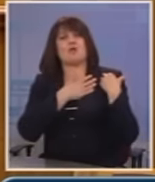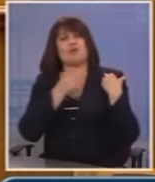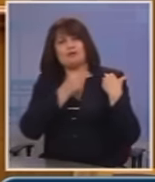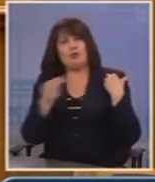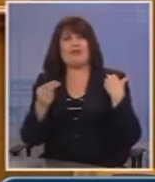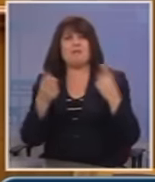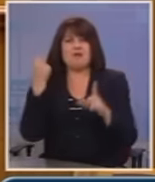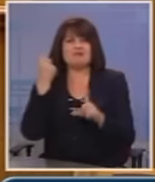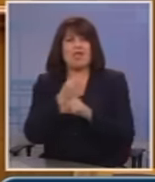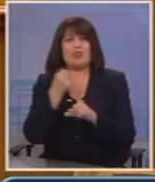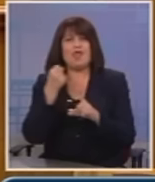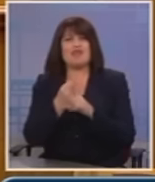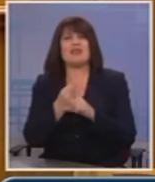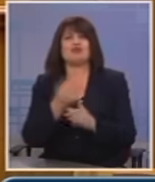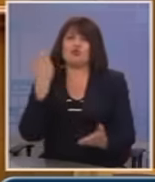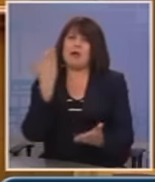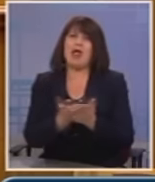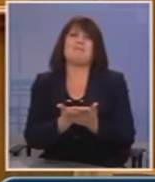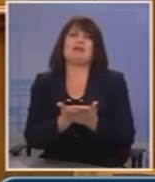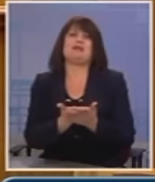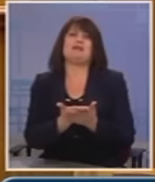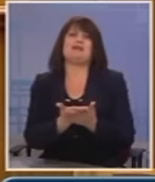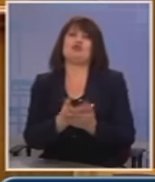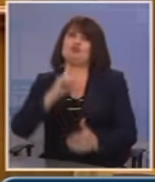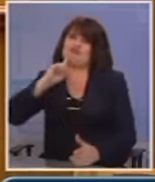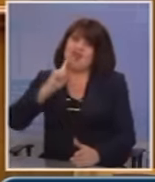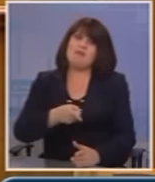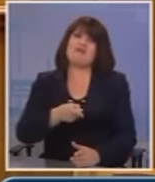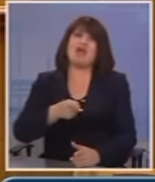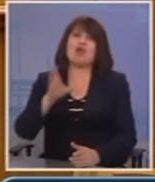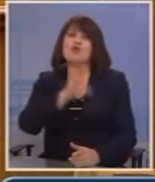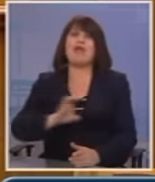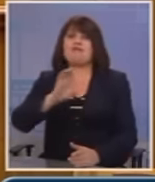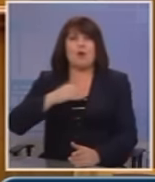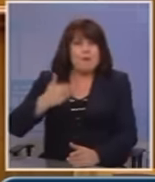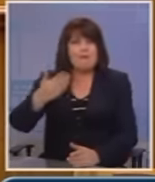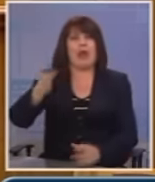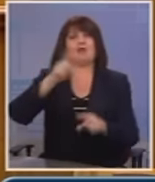να διεκδικήσουν, να απαιτήσουν, να επιβάλλουν το ευρωπαϊκό μέλλον